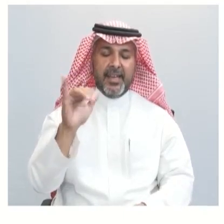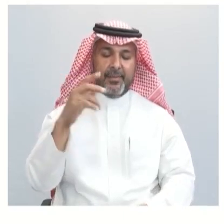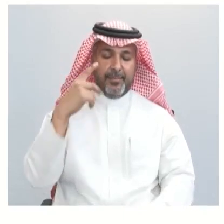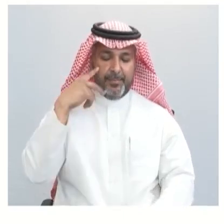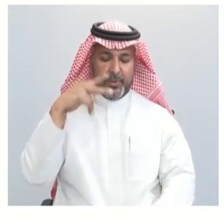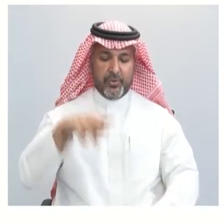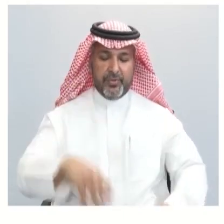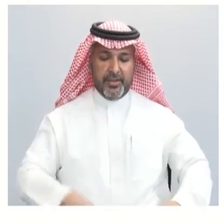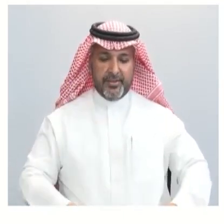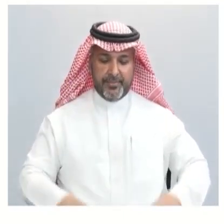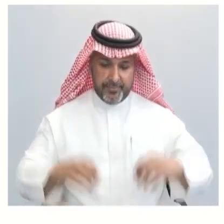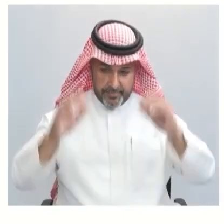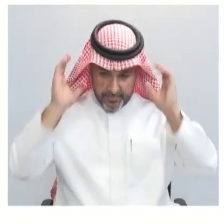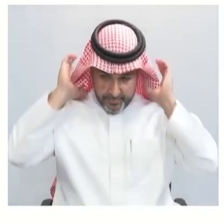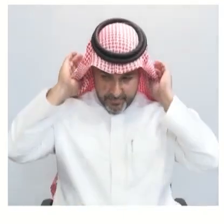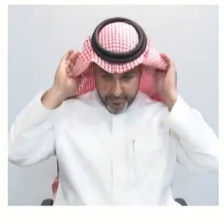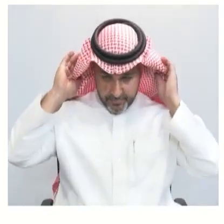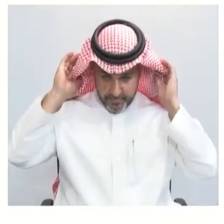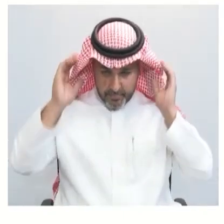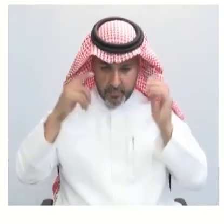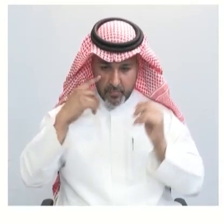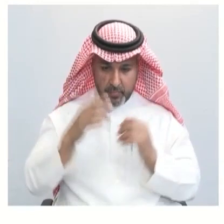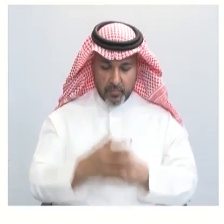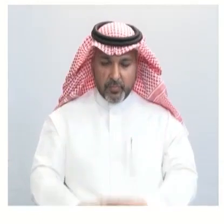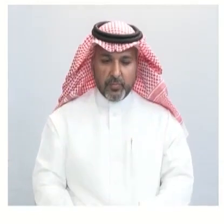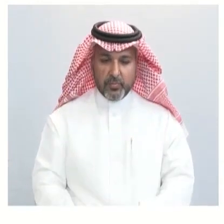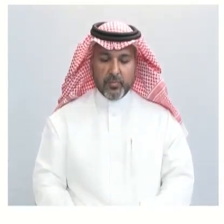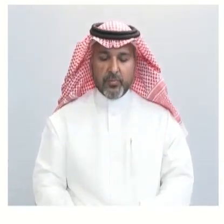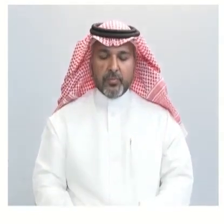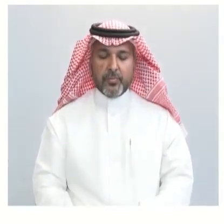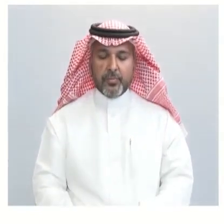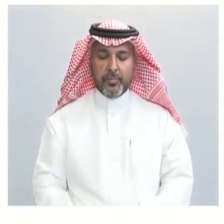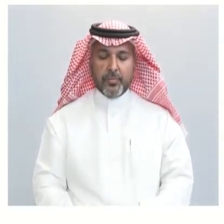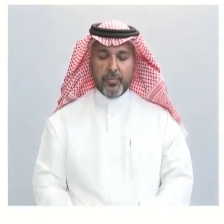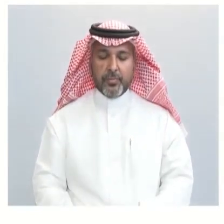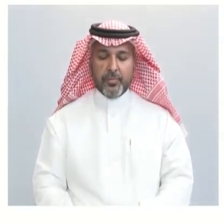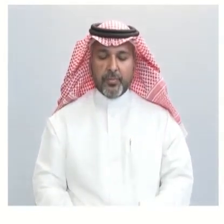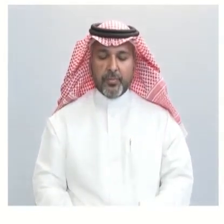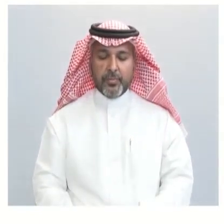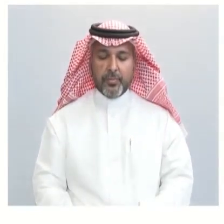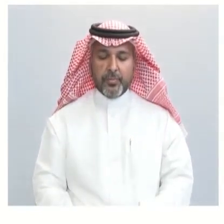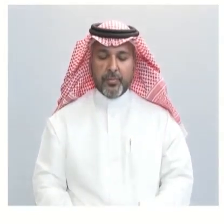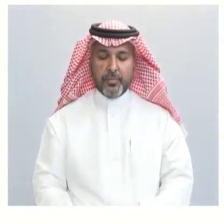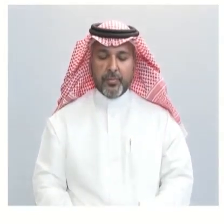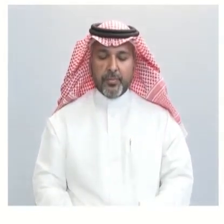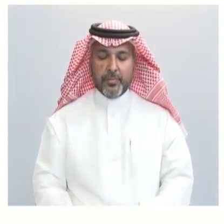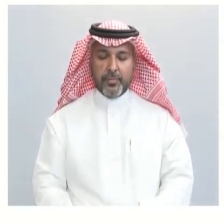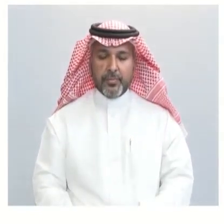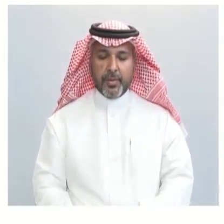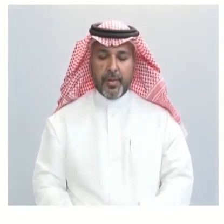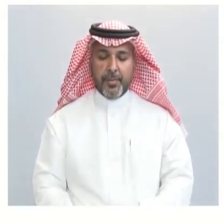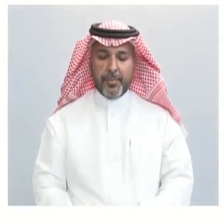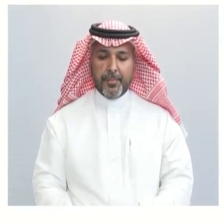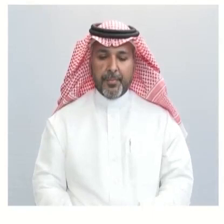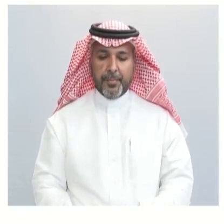المساله ولذلك لا حاجه للجزء الايسر من التمثيل البياني والذي تكون فيه قيم اكس سالبه في امثله من واقع